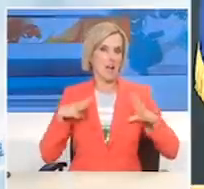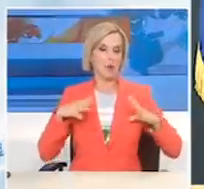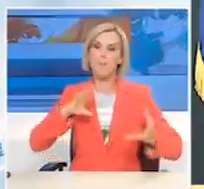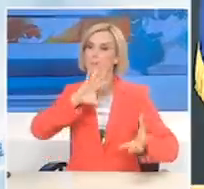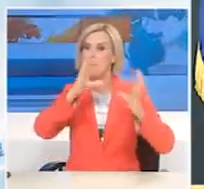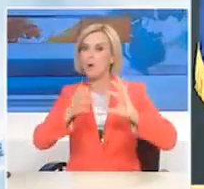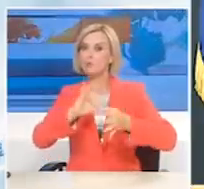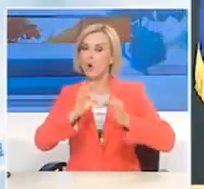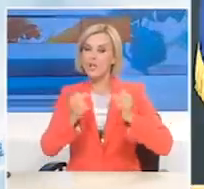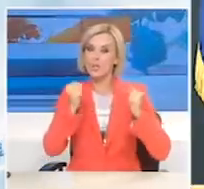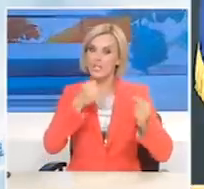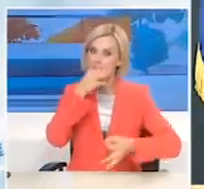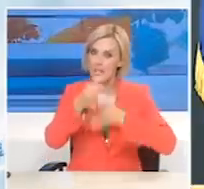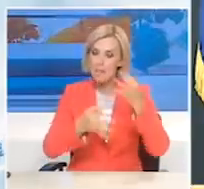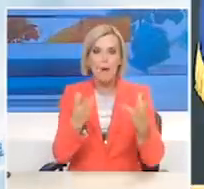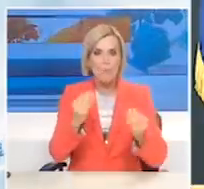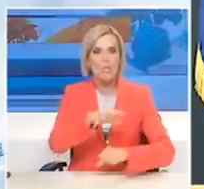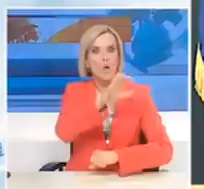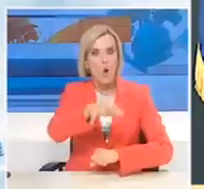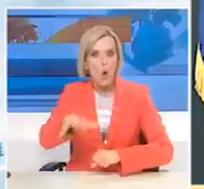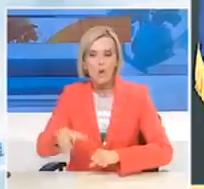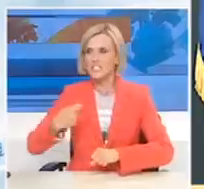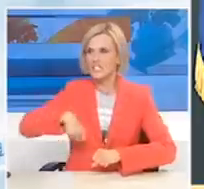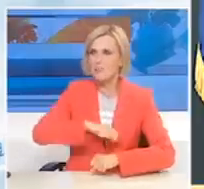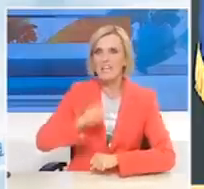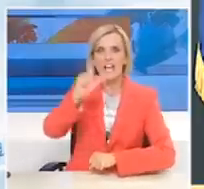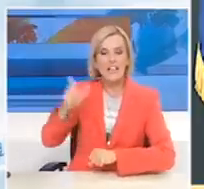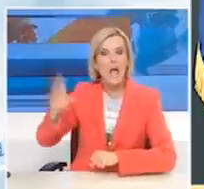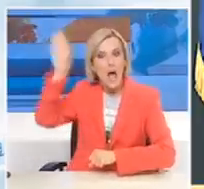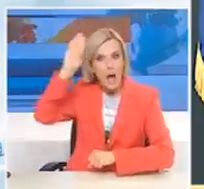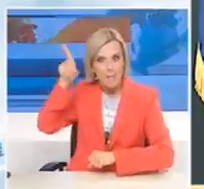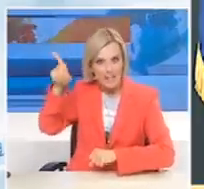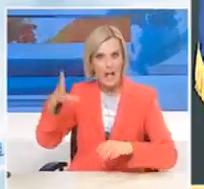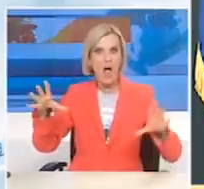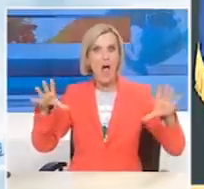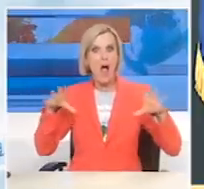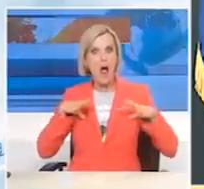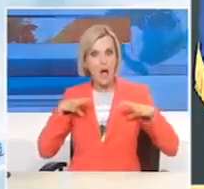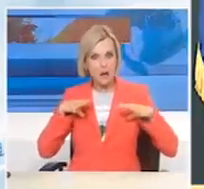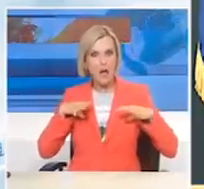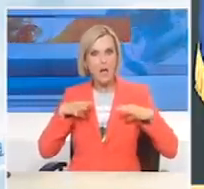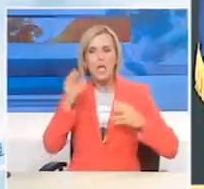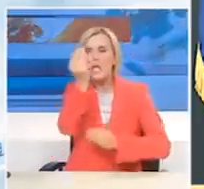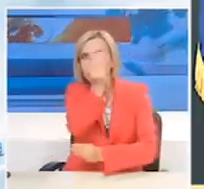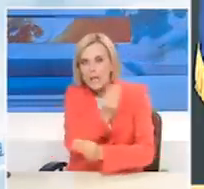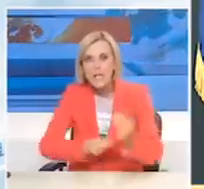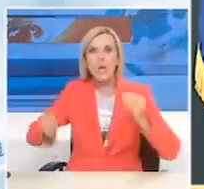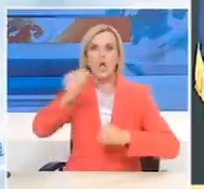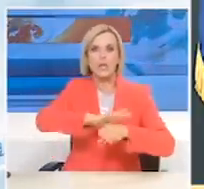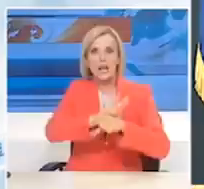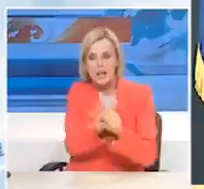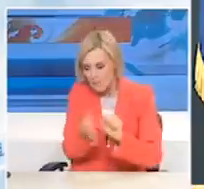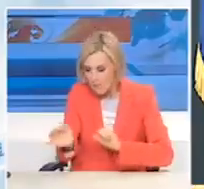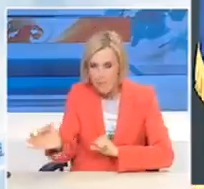Οργανισμός Υγείας ανακοίνωσε χθες πως χώρες οι οποίες χαλάρωσαν τα περιοριστικά μέτρα είδαν αύξηση σε αριθμούς νέων περιστατικών.